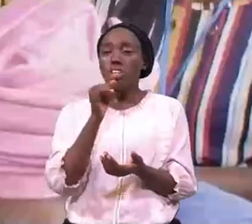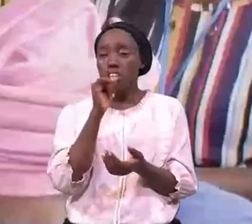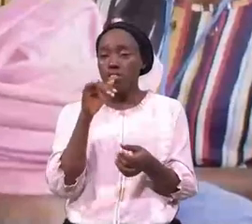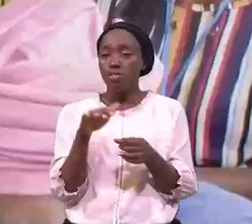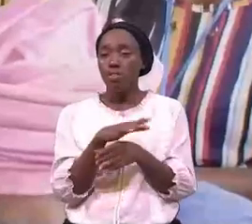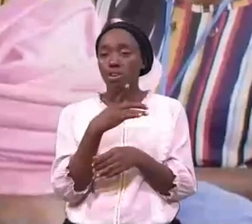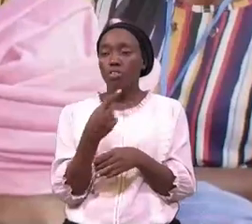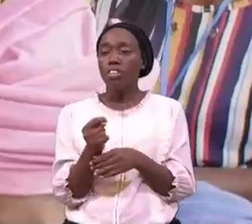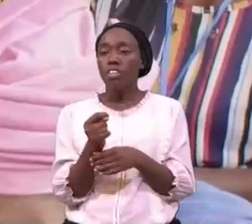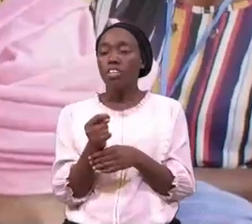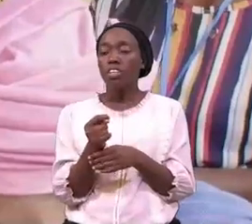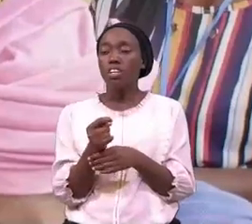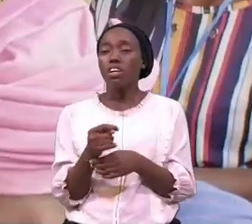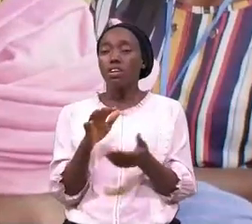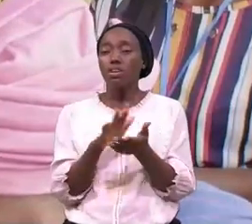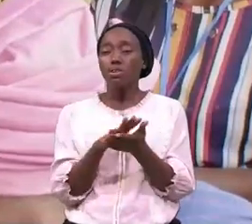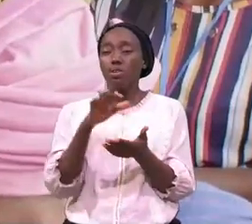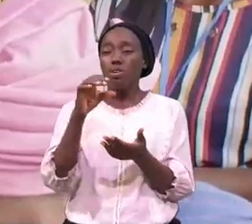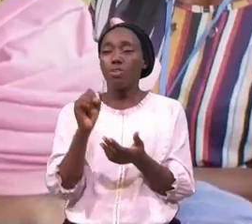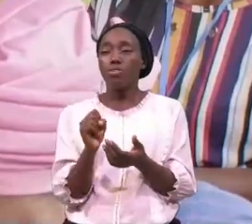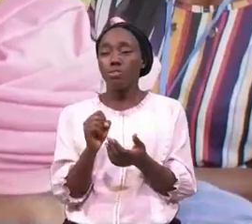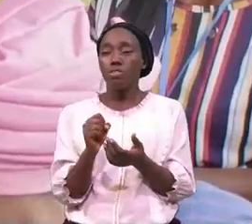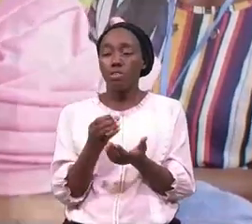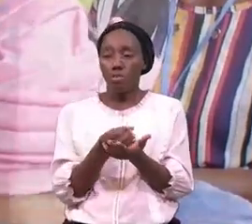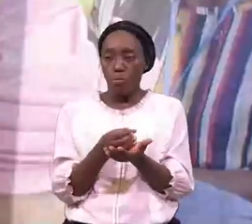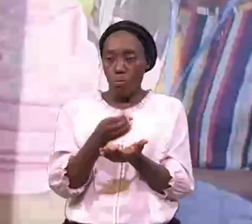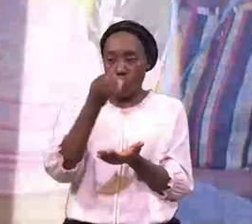Le croyant comme la bouteille est toujours remplie de l'évangile glorieux.